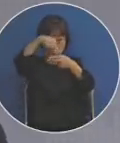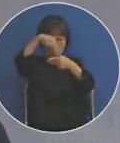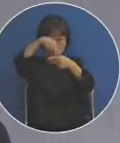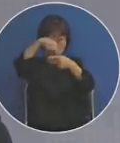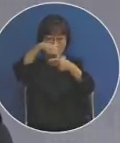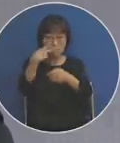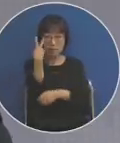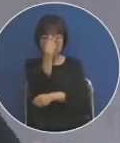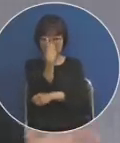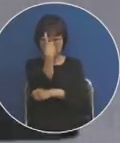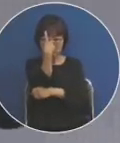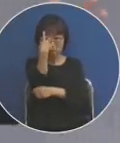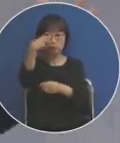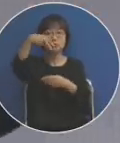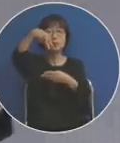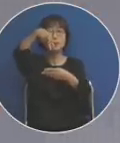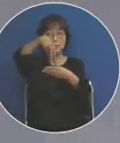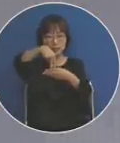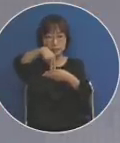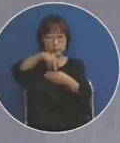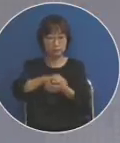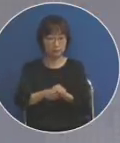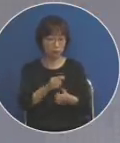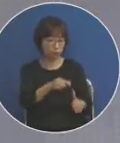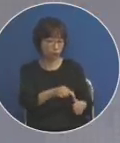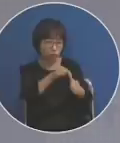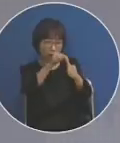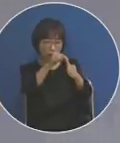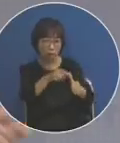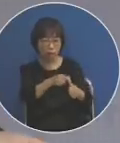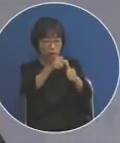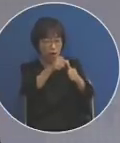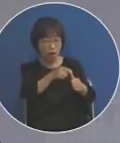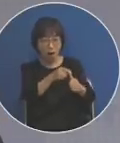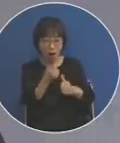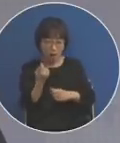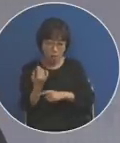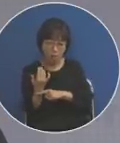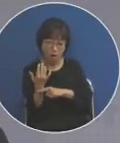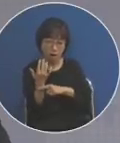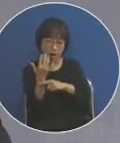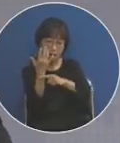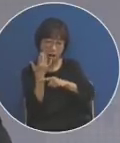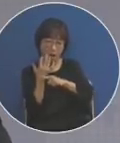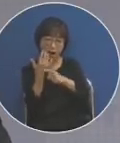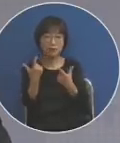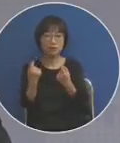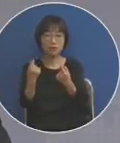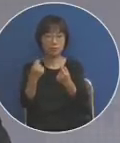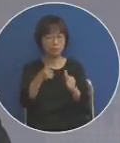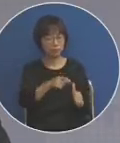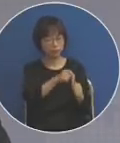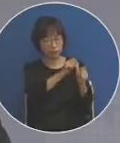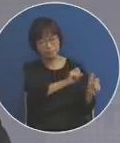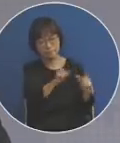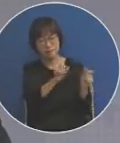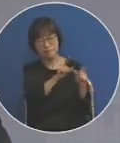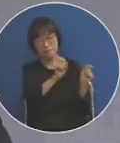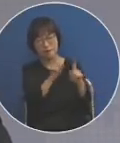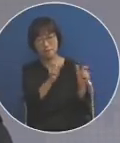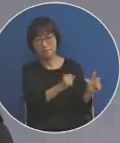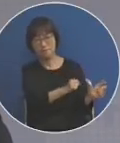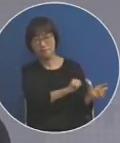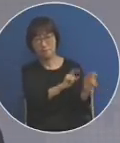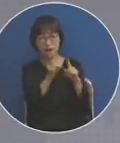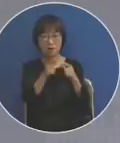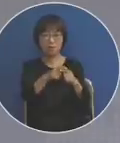the watchman. 뭐죠? 구원이 횃불같이 일어나. For her salvation as a burning torch. 복음의 힘입니다. That is the strength